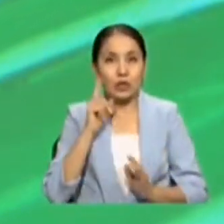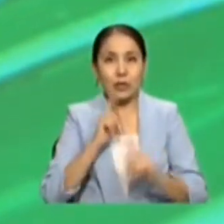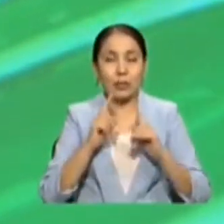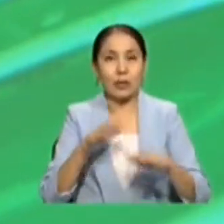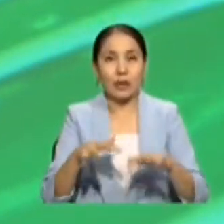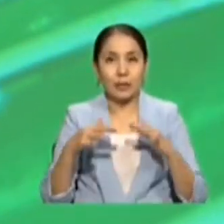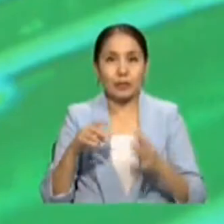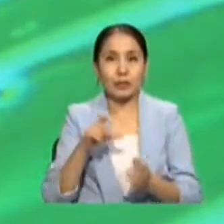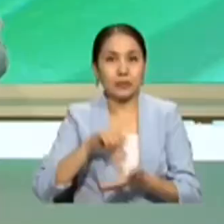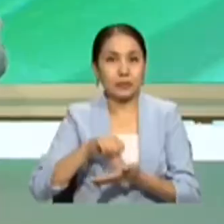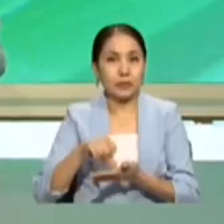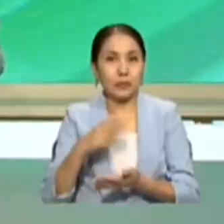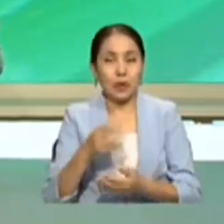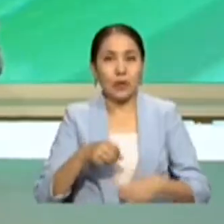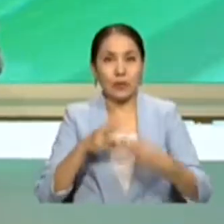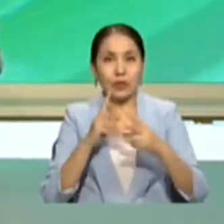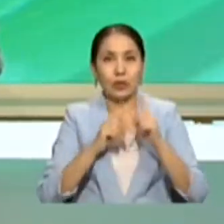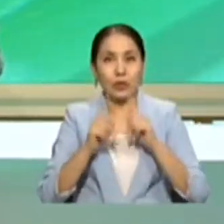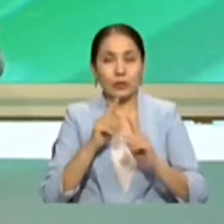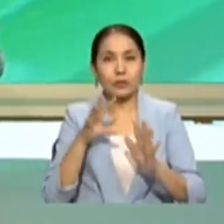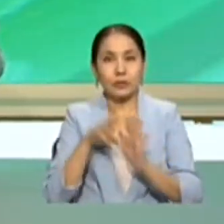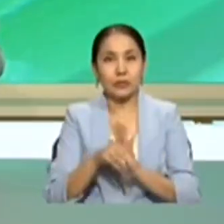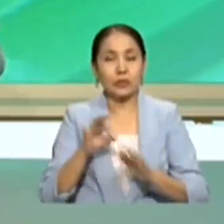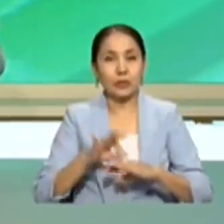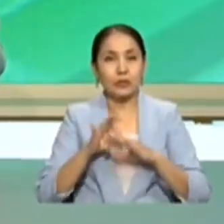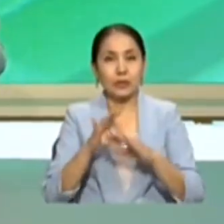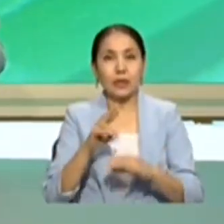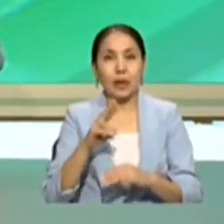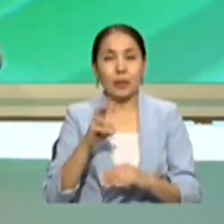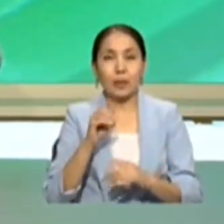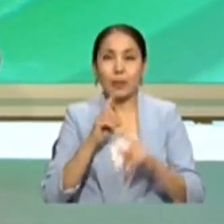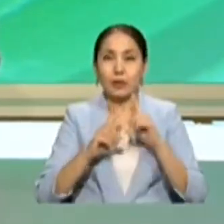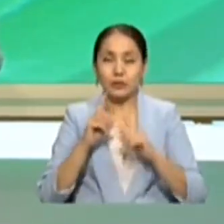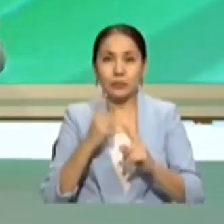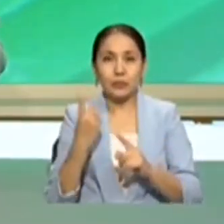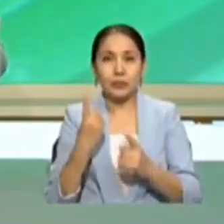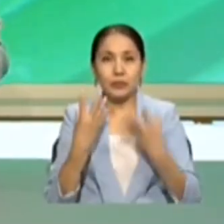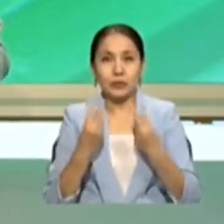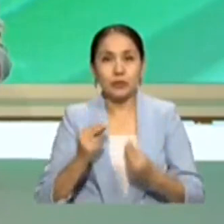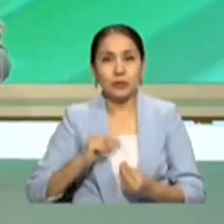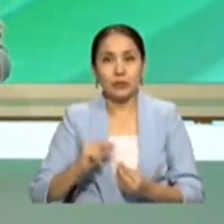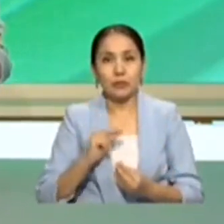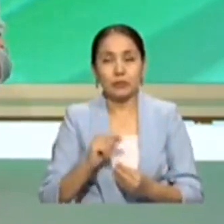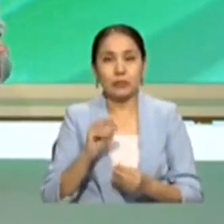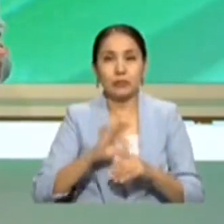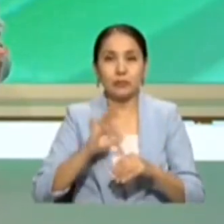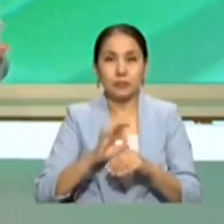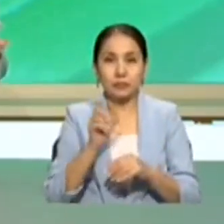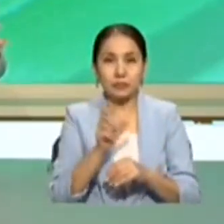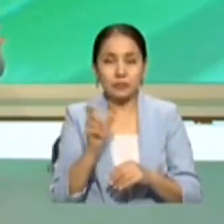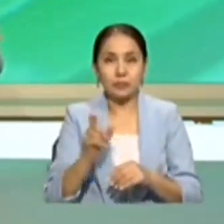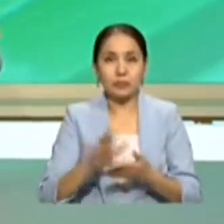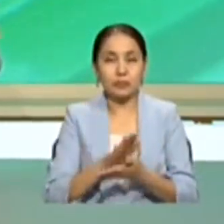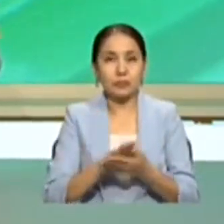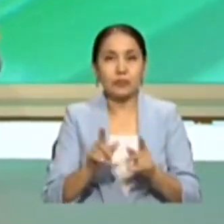parlamenti a'zolari qatnashmoqda. Video konferens aloqa tarzida o'tkazilayotgan yalpi majlisning birinchi ish kunida narkologik kasalliklar profilaktikasi